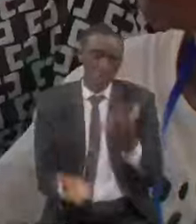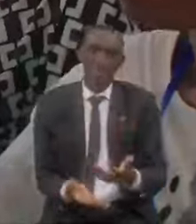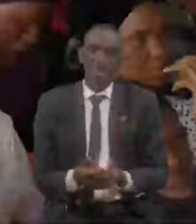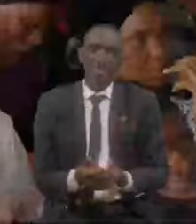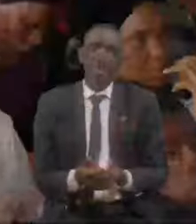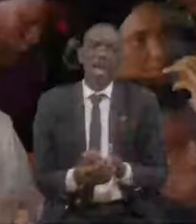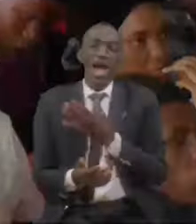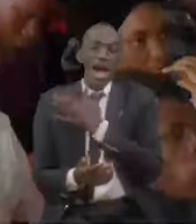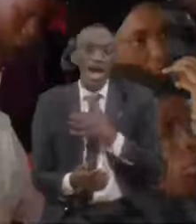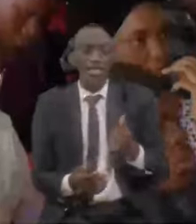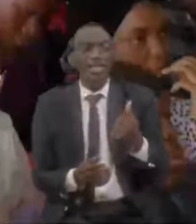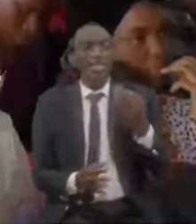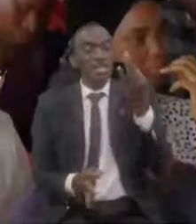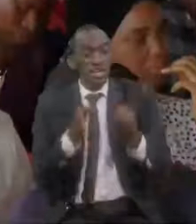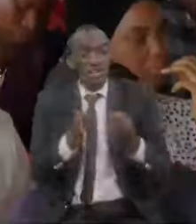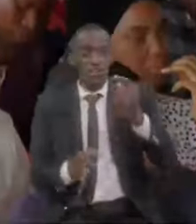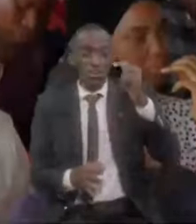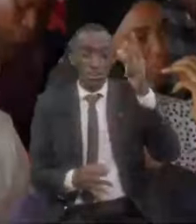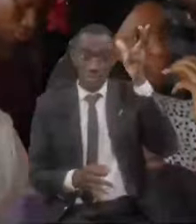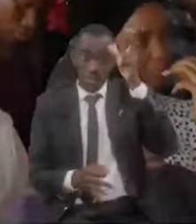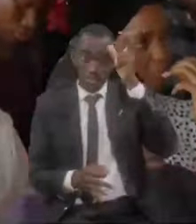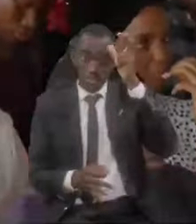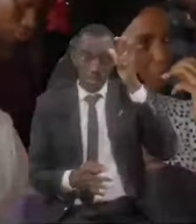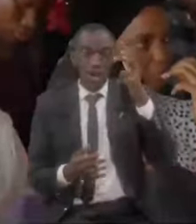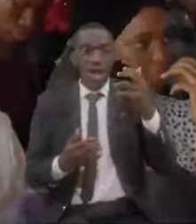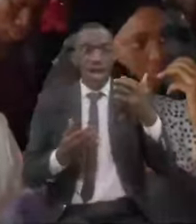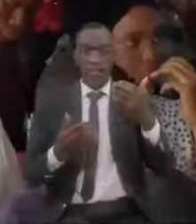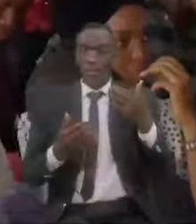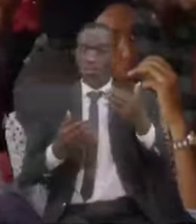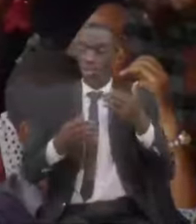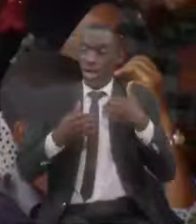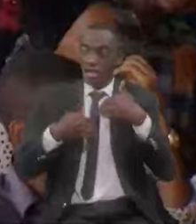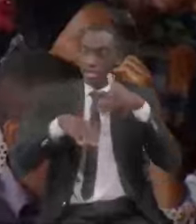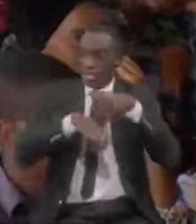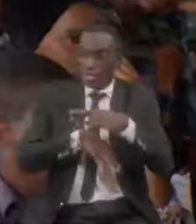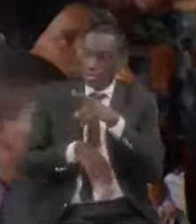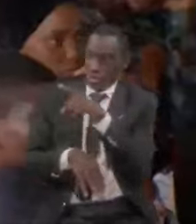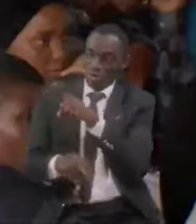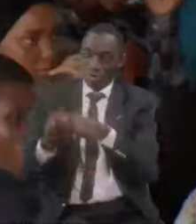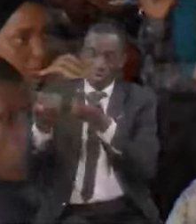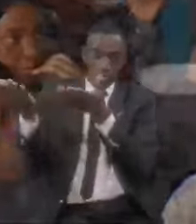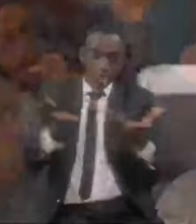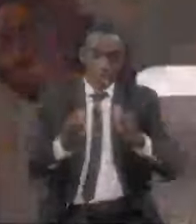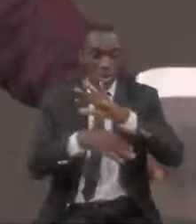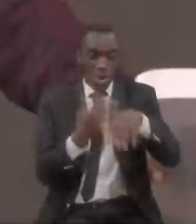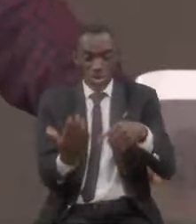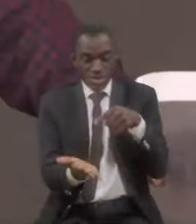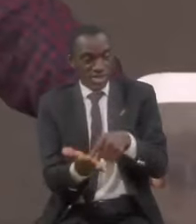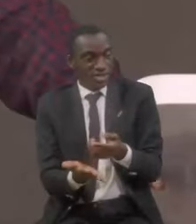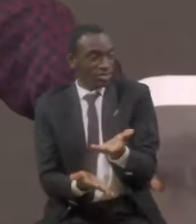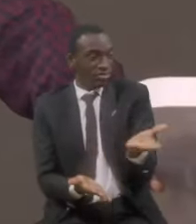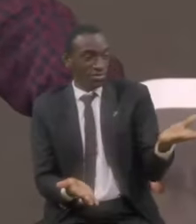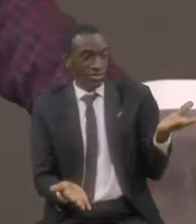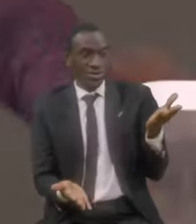Et si c'est le diable qui t'a envoyé, m'envoyer ces provisions, c'est Dieu qui